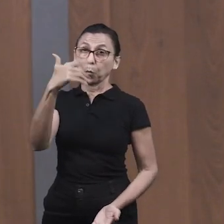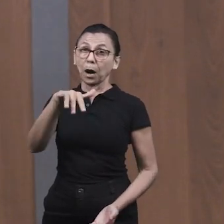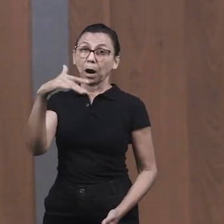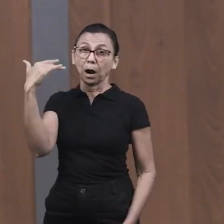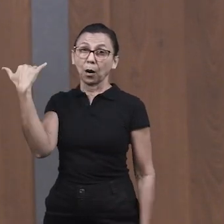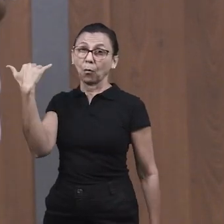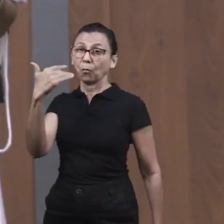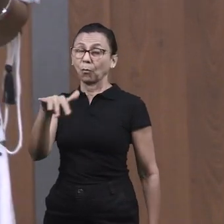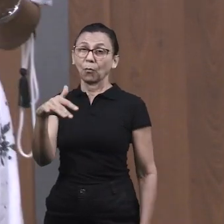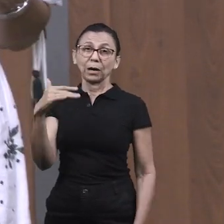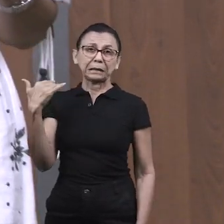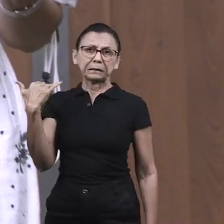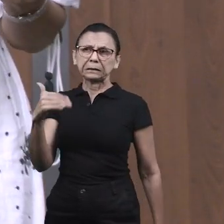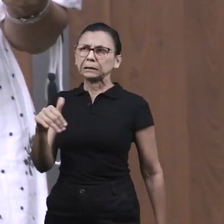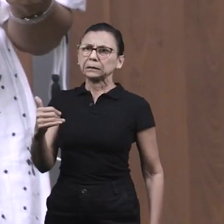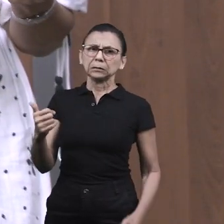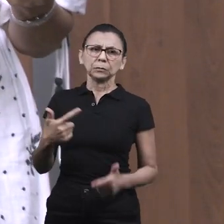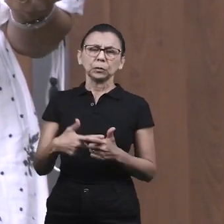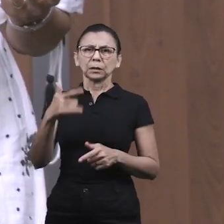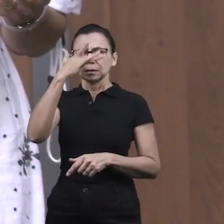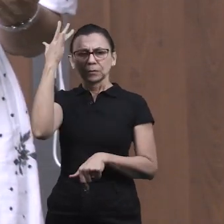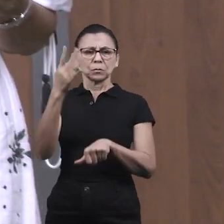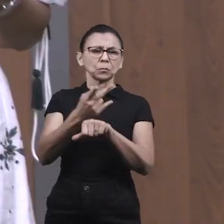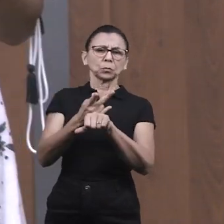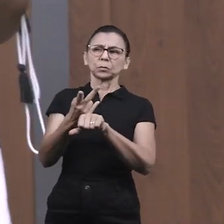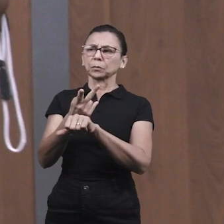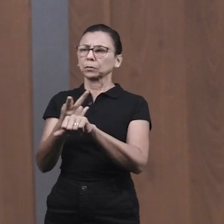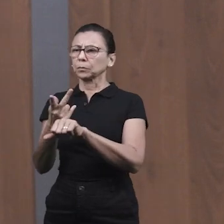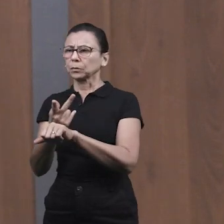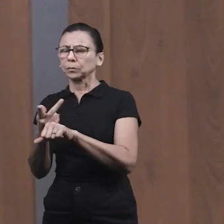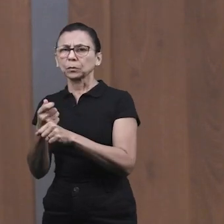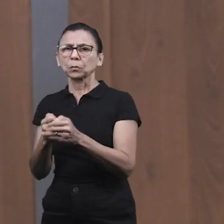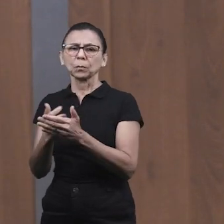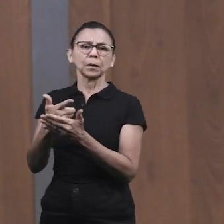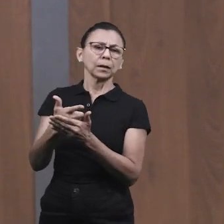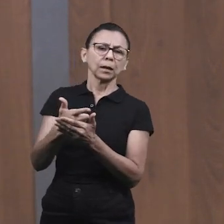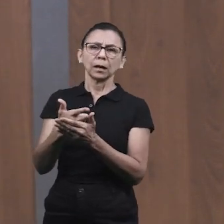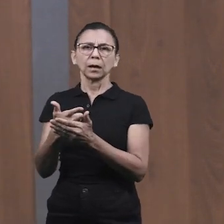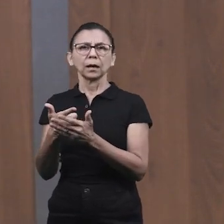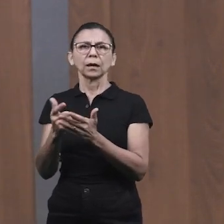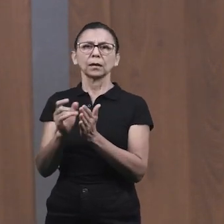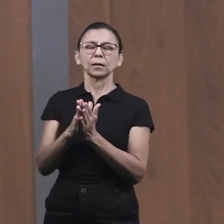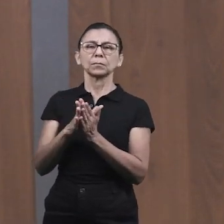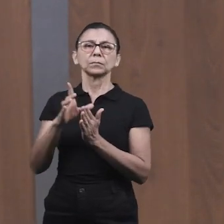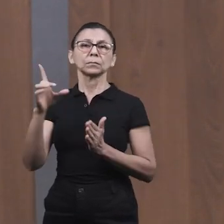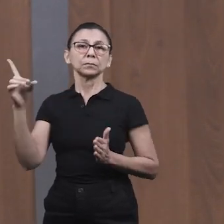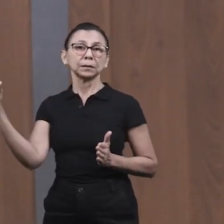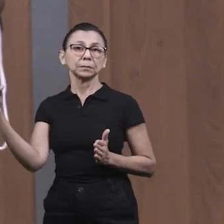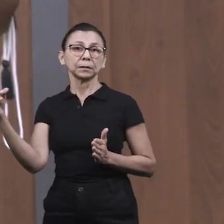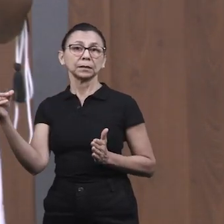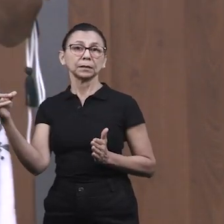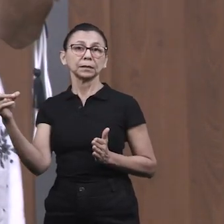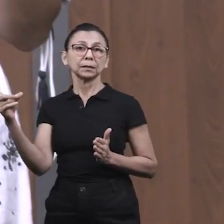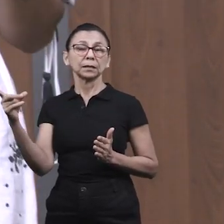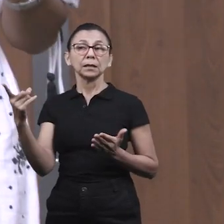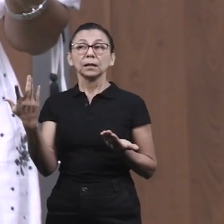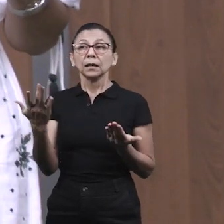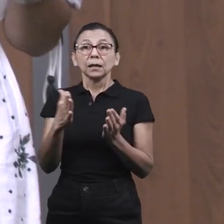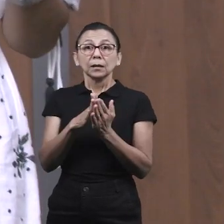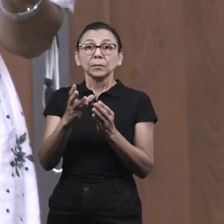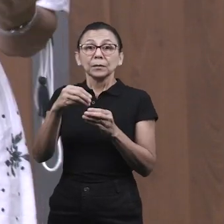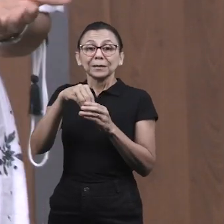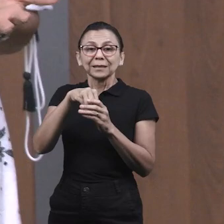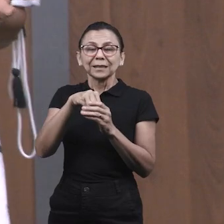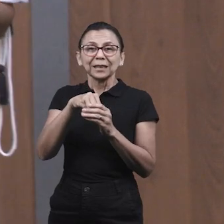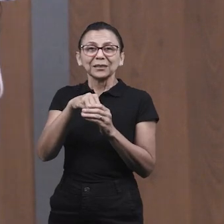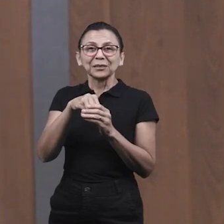la Bible est si recherchée? Tellement de gens cherchent la Bible parce que la parole de Dieu, elle